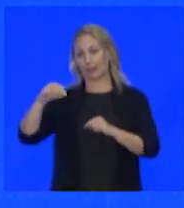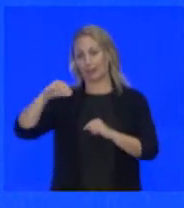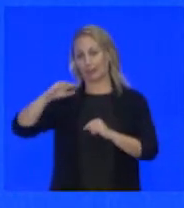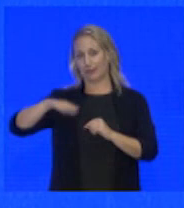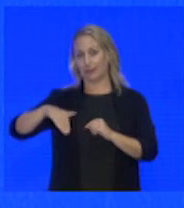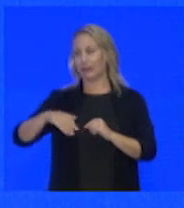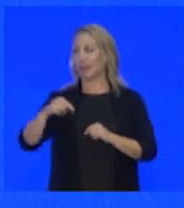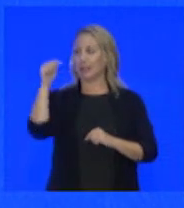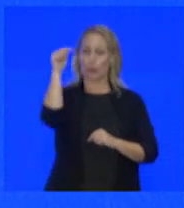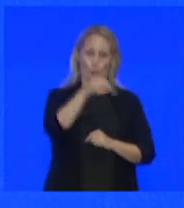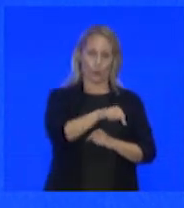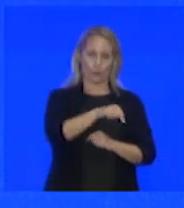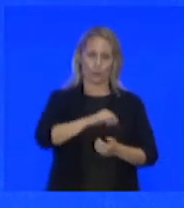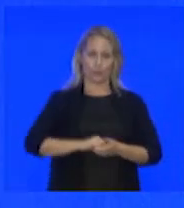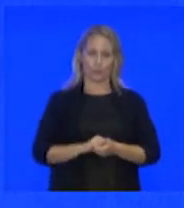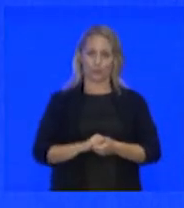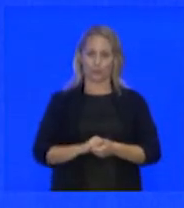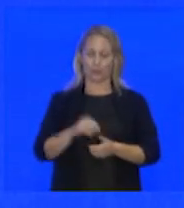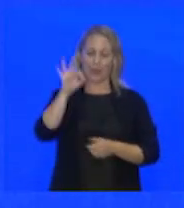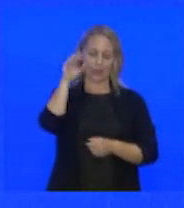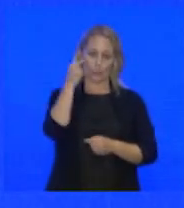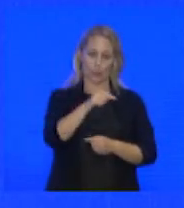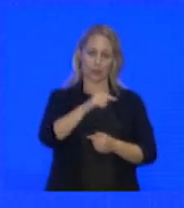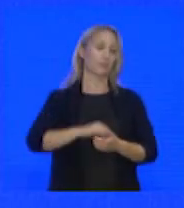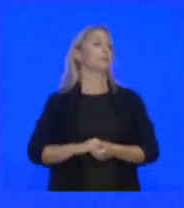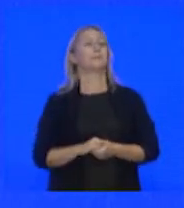και η άλλη από εδώ, από τη Θεσσαλονίκη.